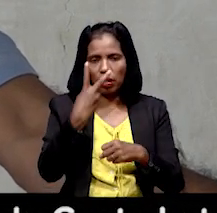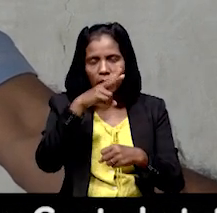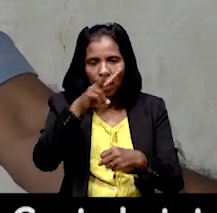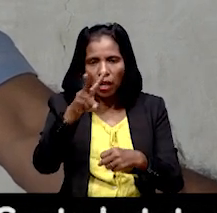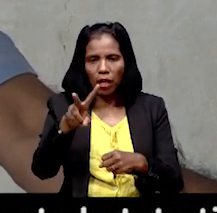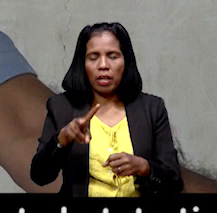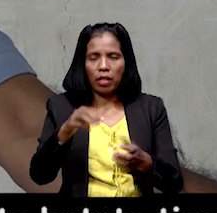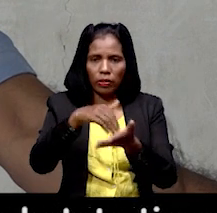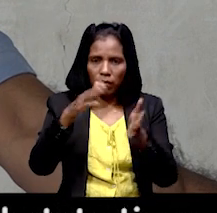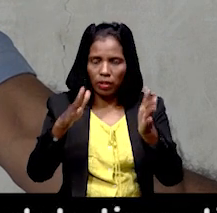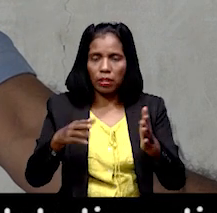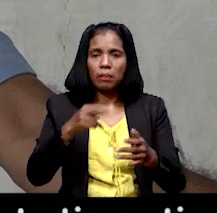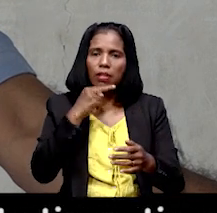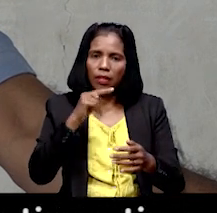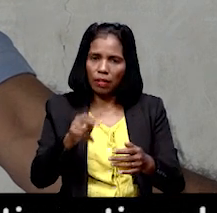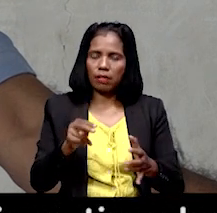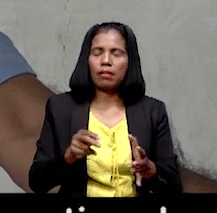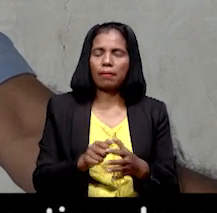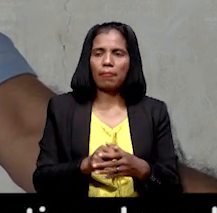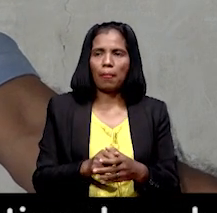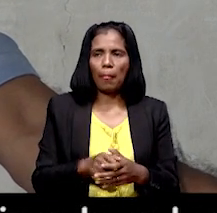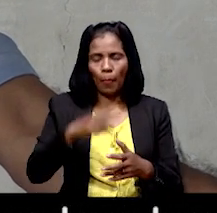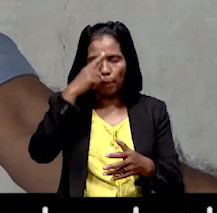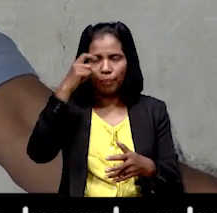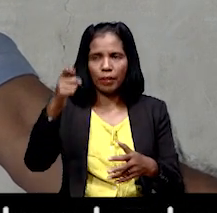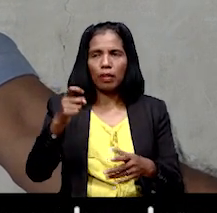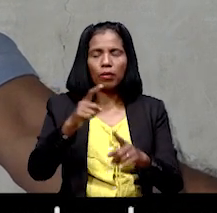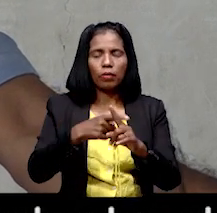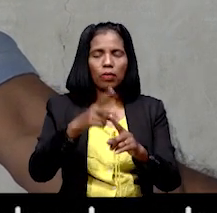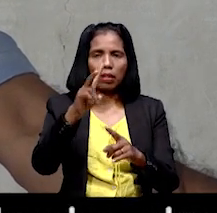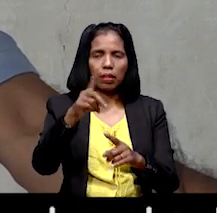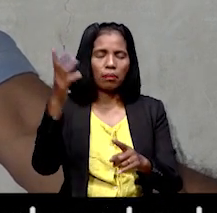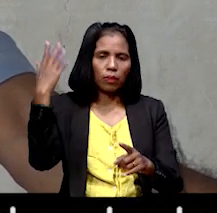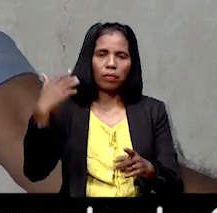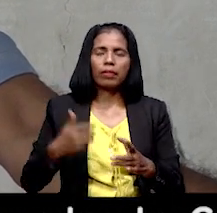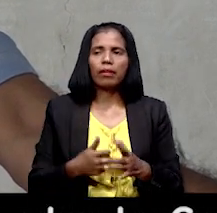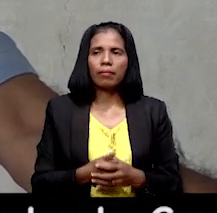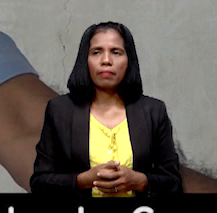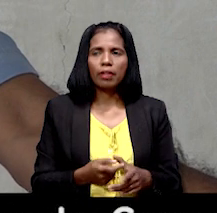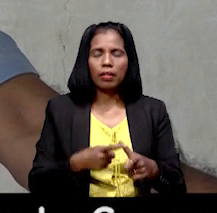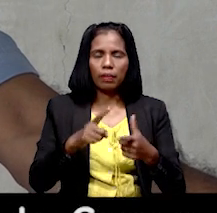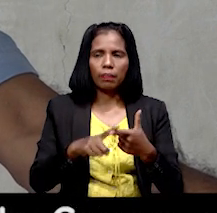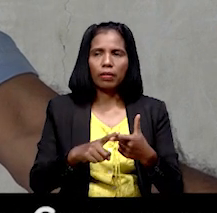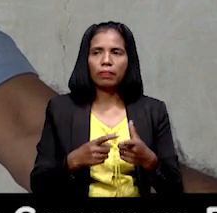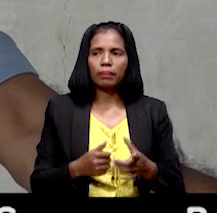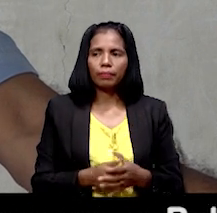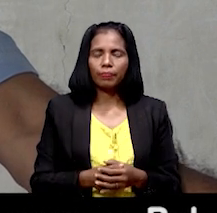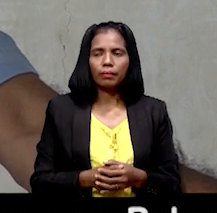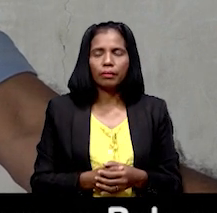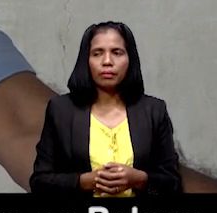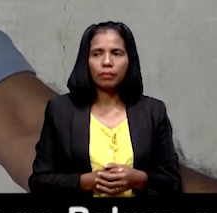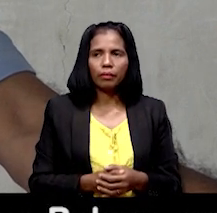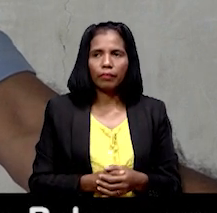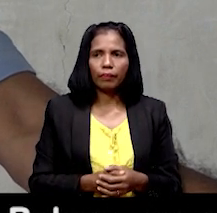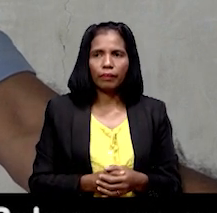ini. Tambah akontesimen tu nabe maka iha fulang hira baku tu kene. Depois de ita